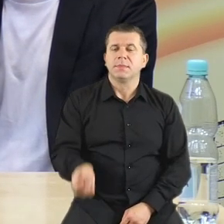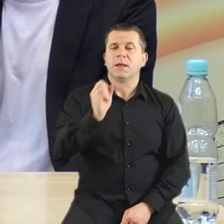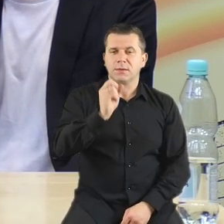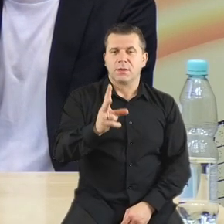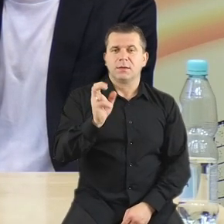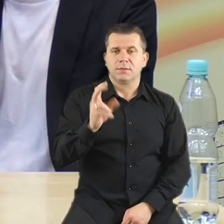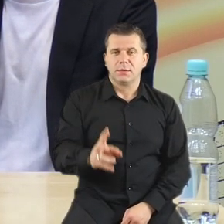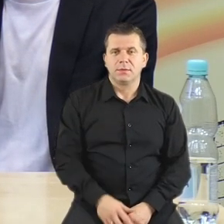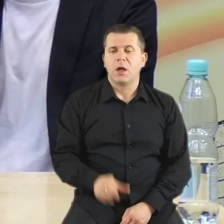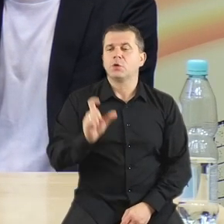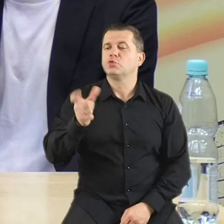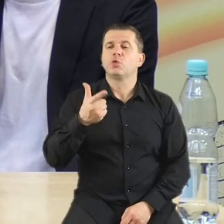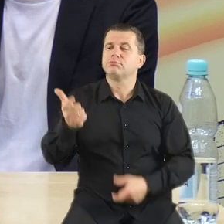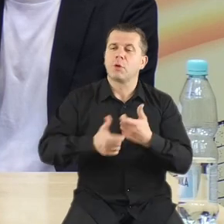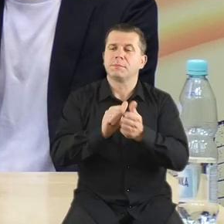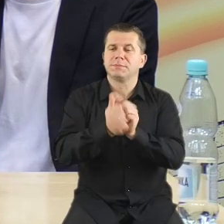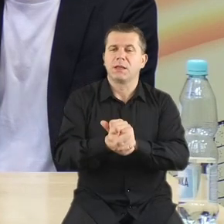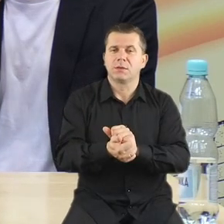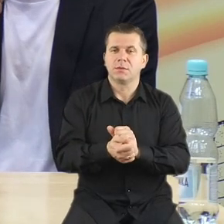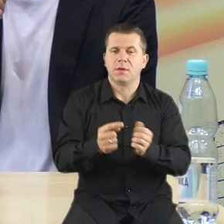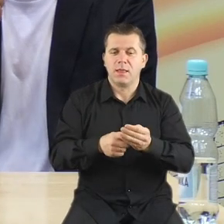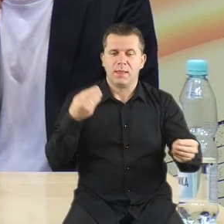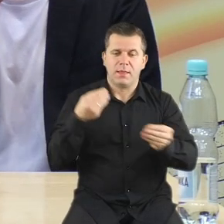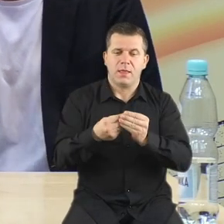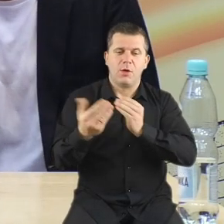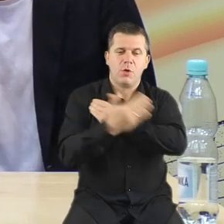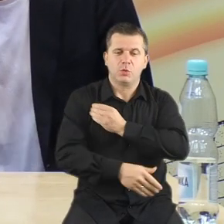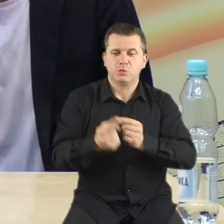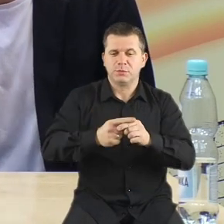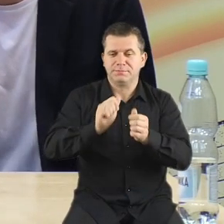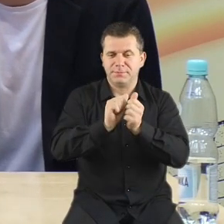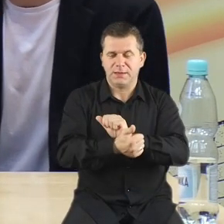Tak. A co pan zmieni? Końcówkę.